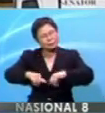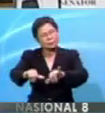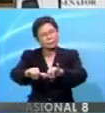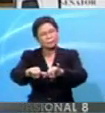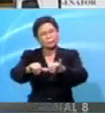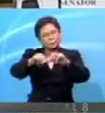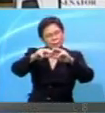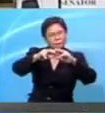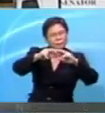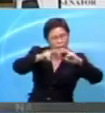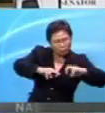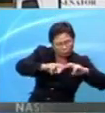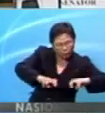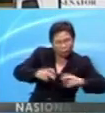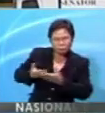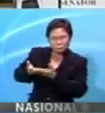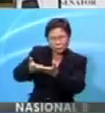perhalusi cadangan